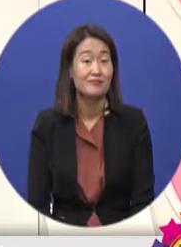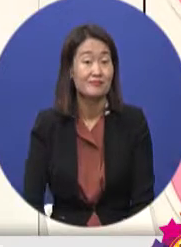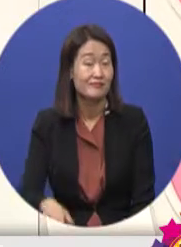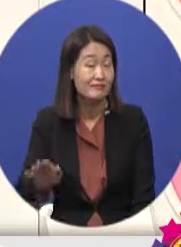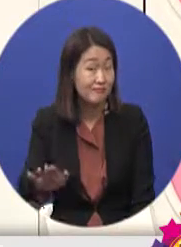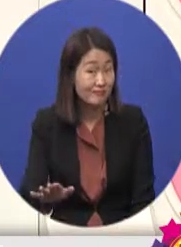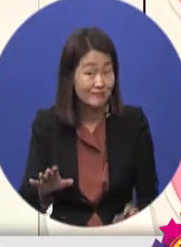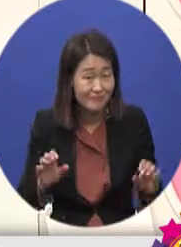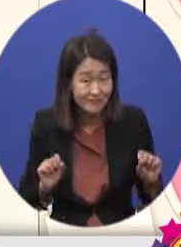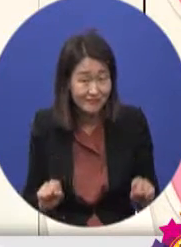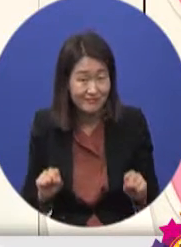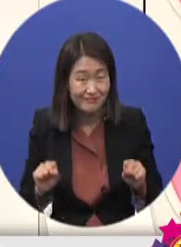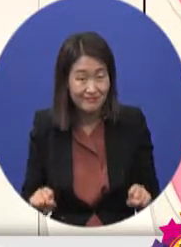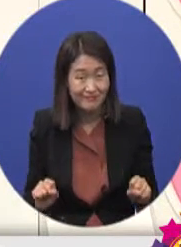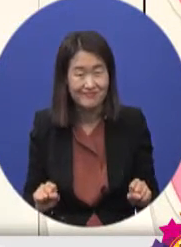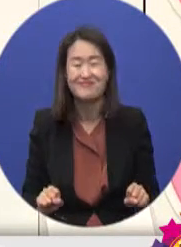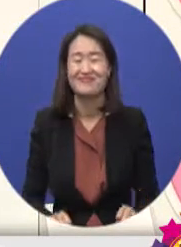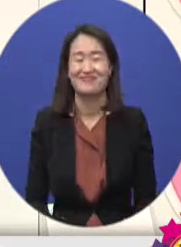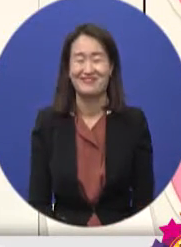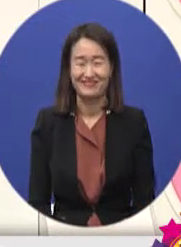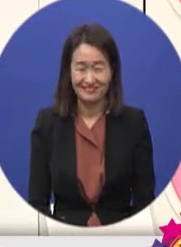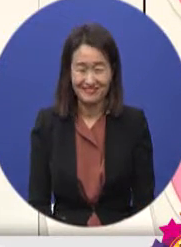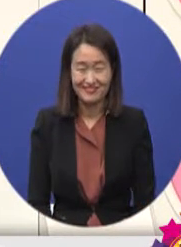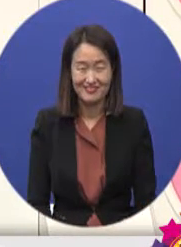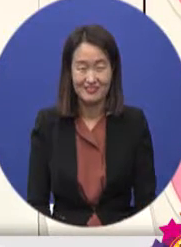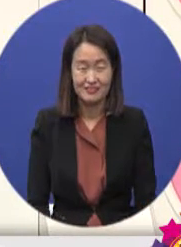안녕하세요. 누구신지요? 네.